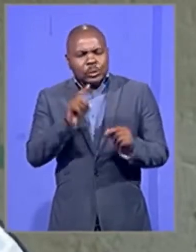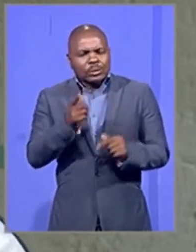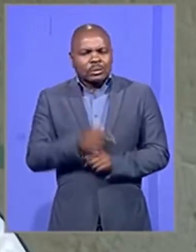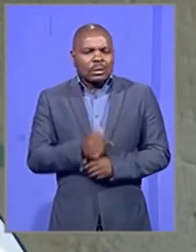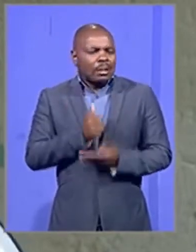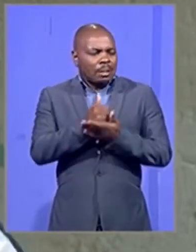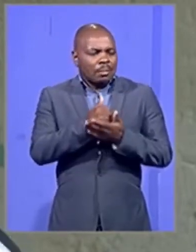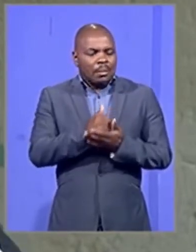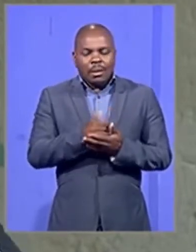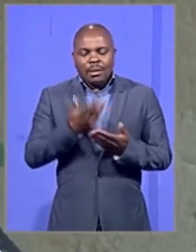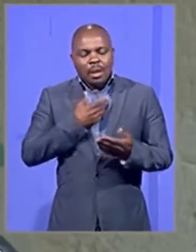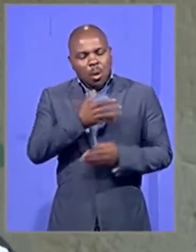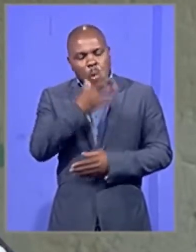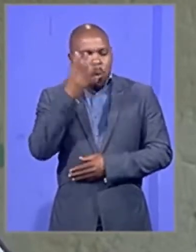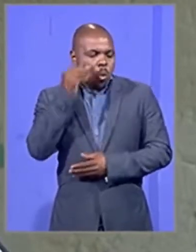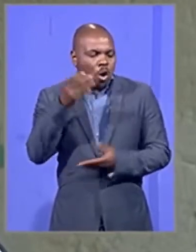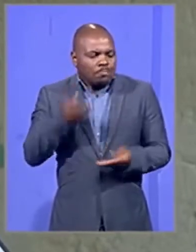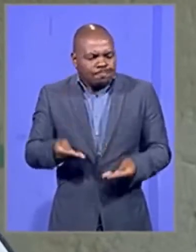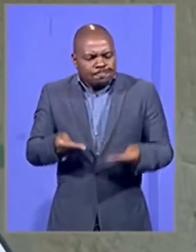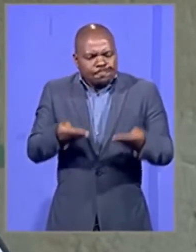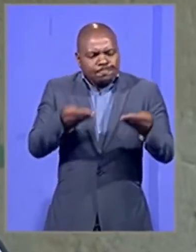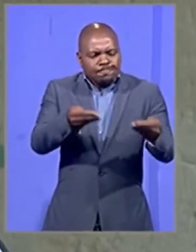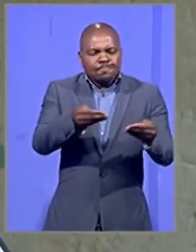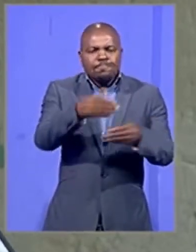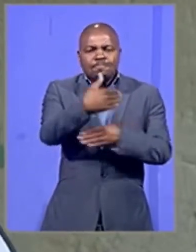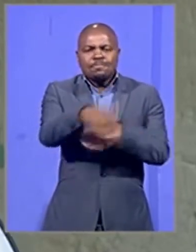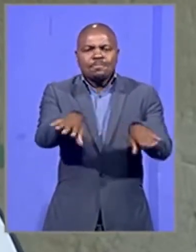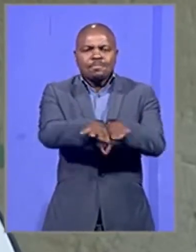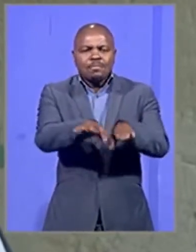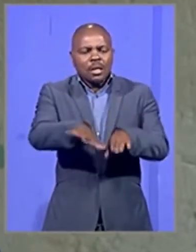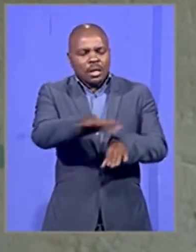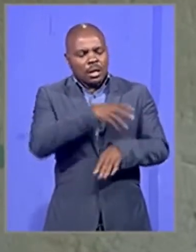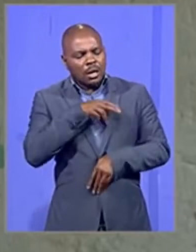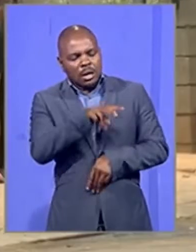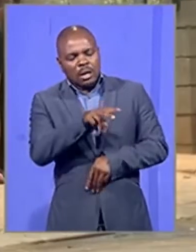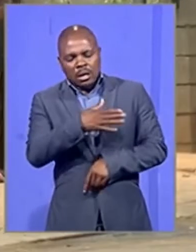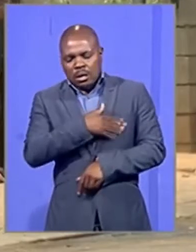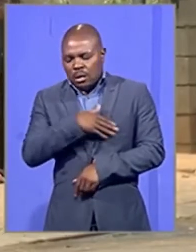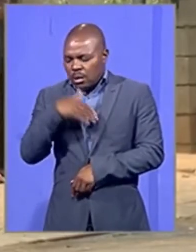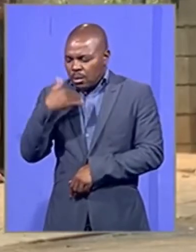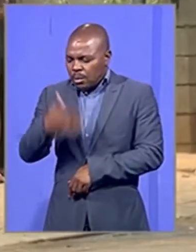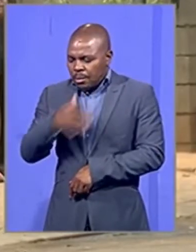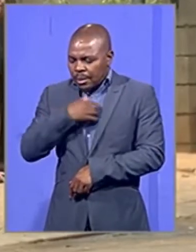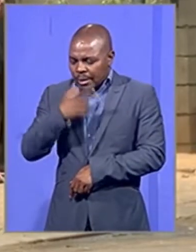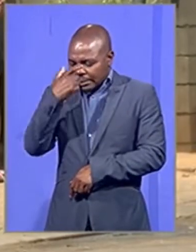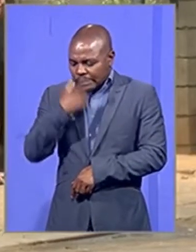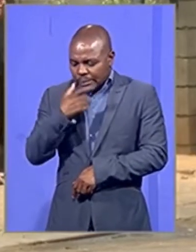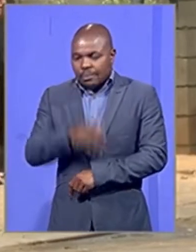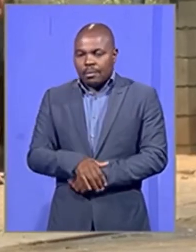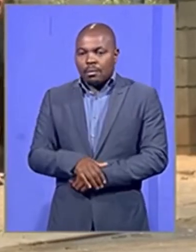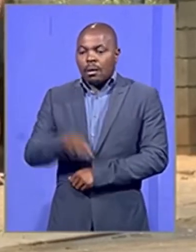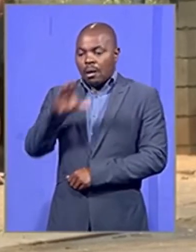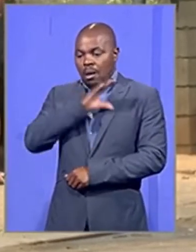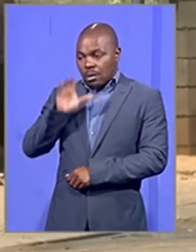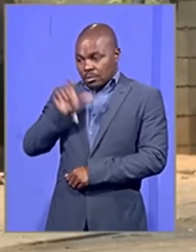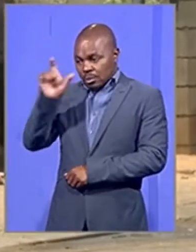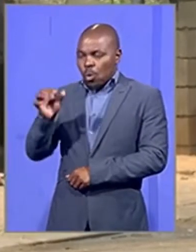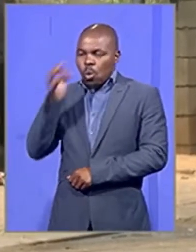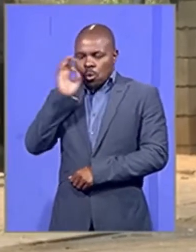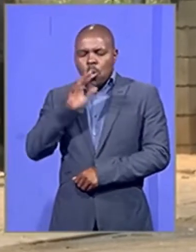fatshe mo pela dustbin a robetse mo fatshe mo eo ge ke yone go tlisa motlhokolo go feta. Mokhanselara a re batlile go batlisisa